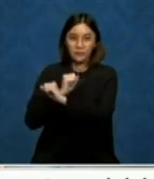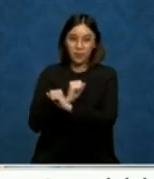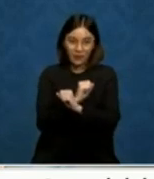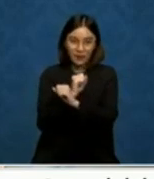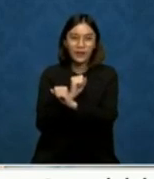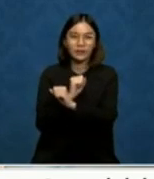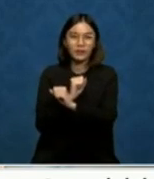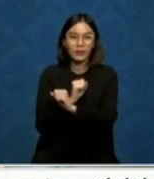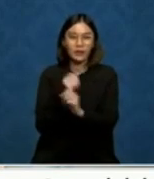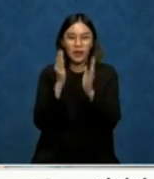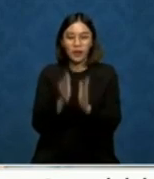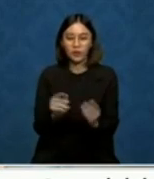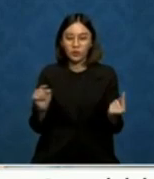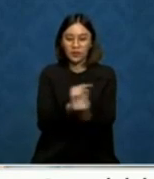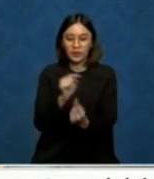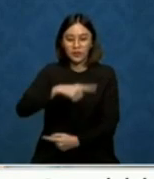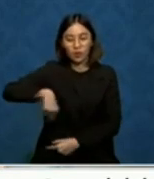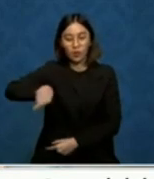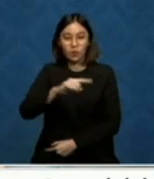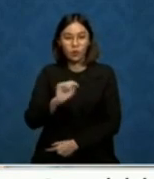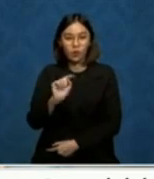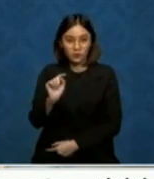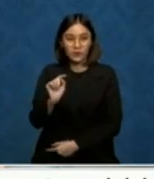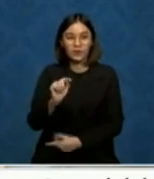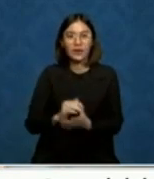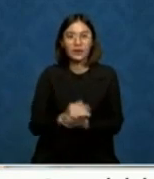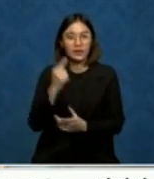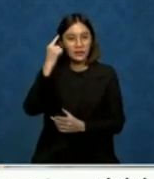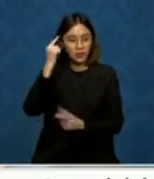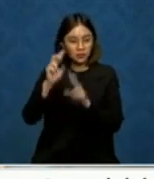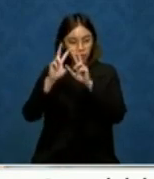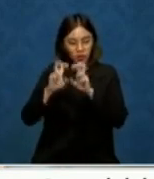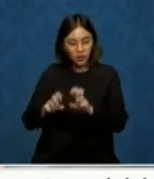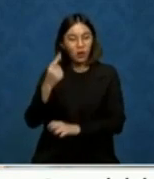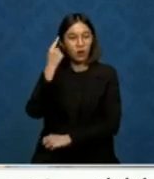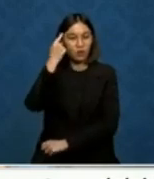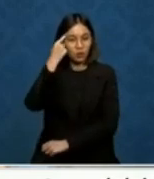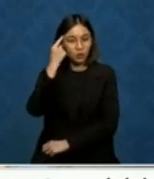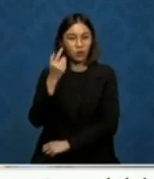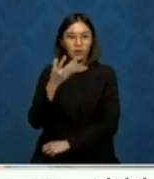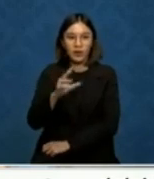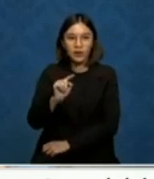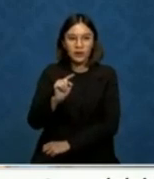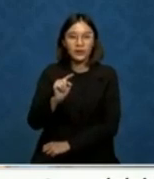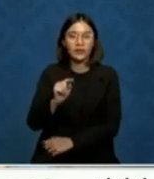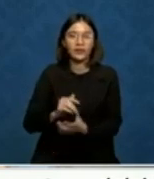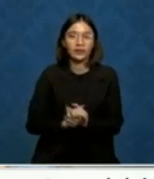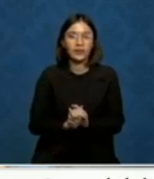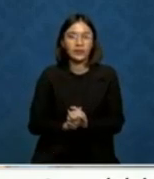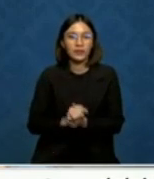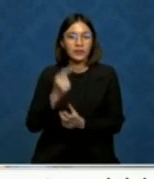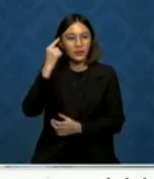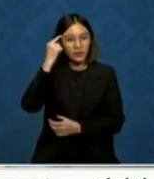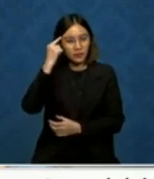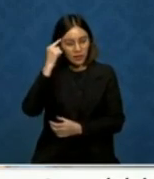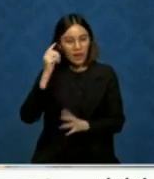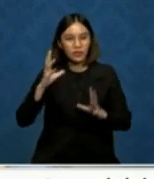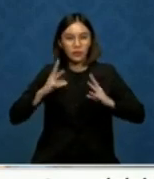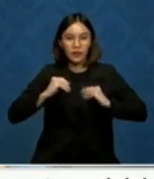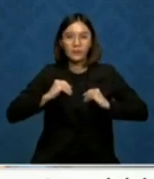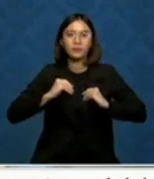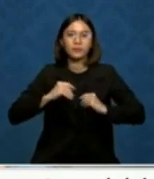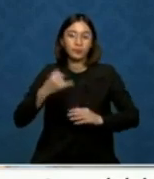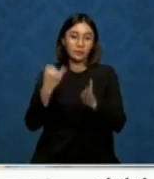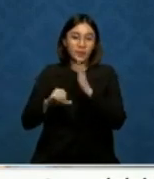แล้วก็ให้ผู้คนในสังคมเนี่ยสามารถที่จะตระหนักรู้นะครับแล้วก็มีความสำนึกรับผิดนะครับในเรื่อง